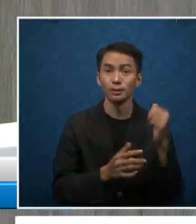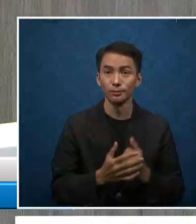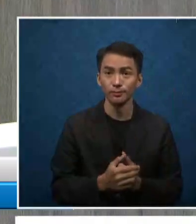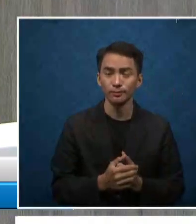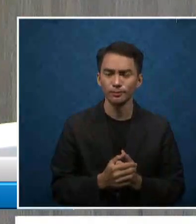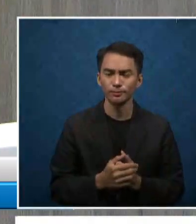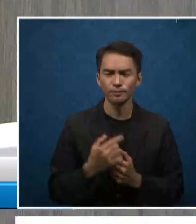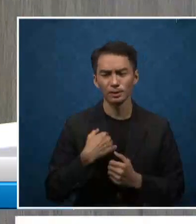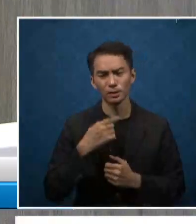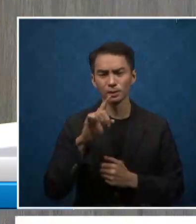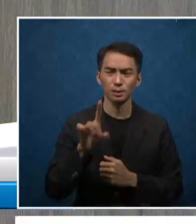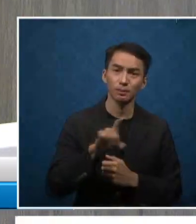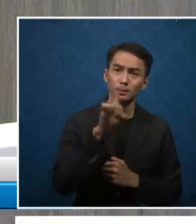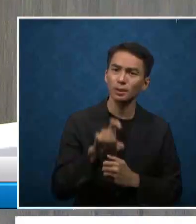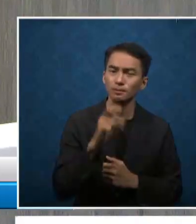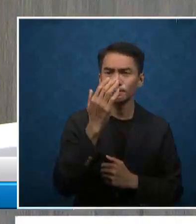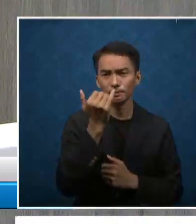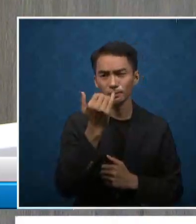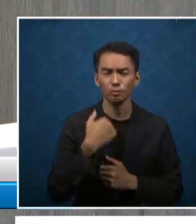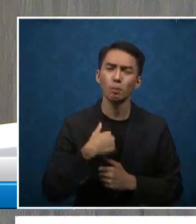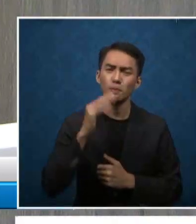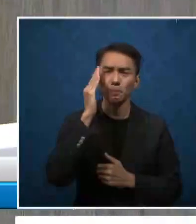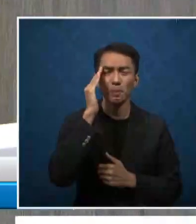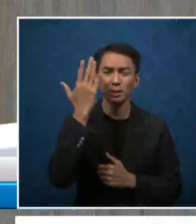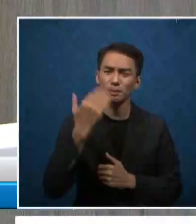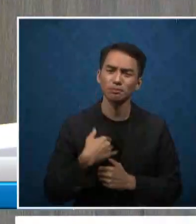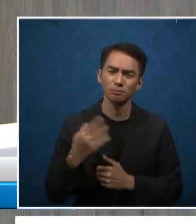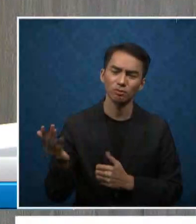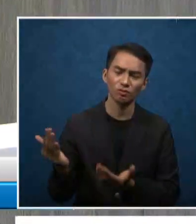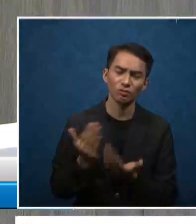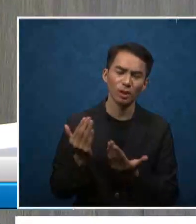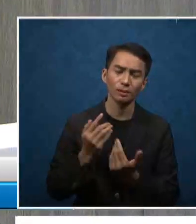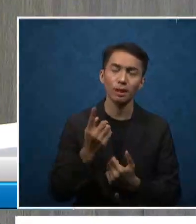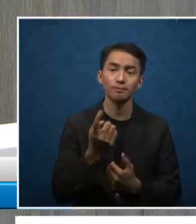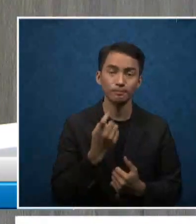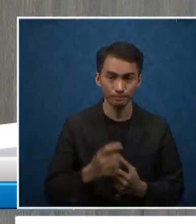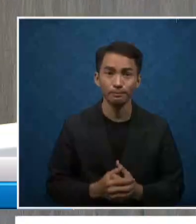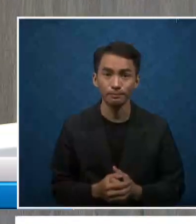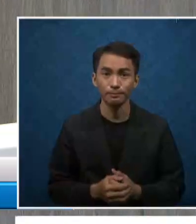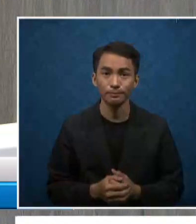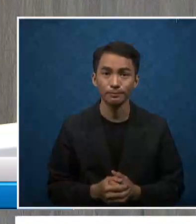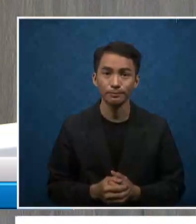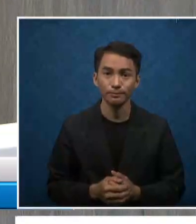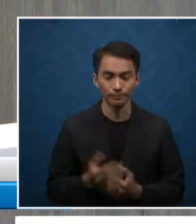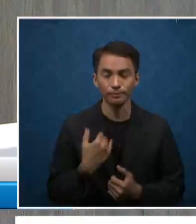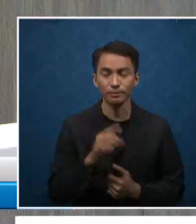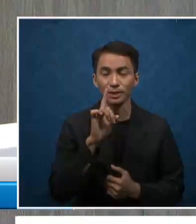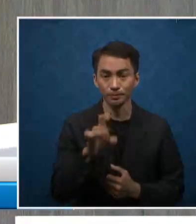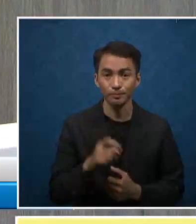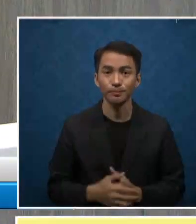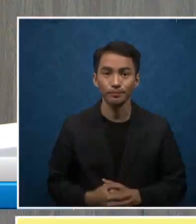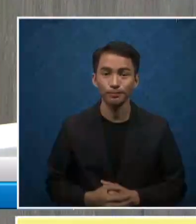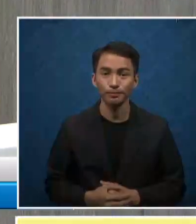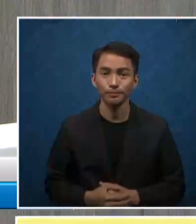ขึนเกิคำถว ทำไมๆ ผมไม่สามนะครัแต่ท่านเตอร breatมา ผมก็เลยต้องถามท่านต่อไป